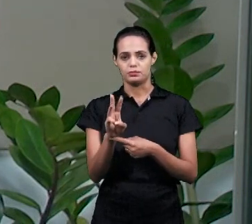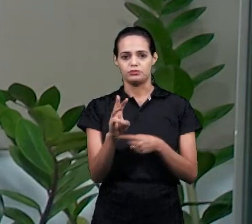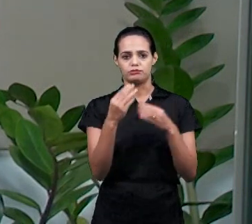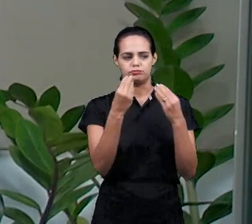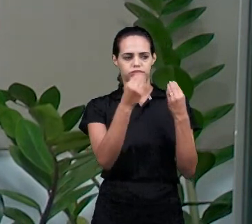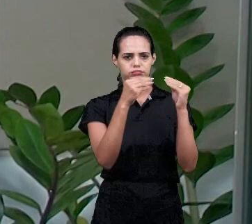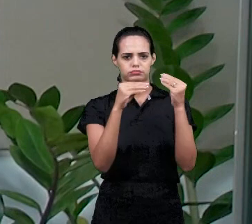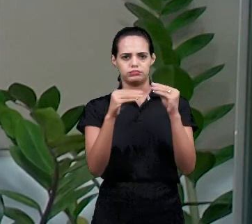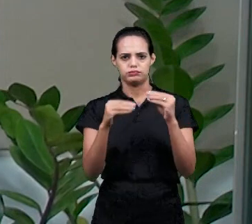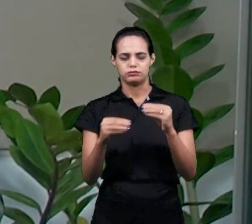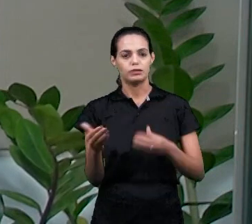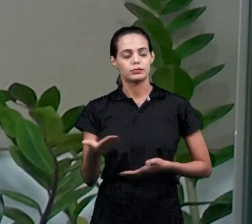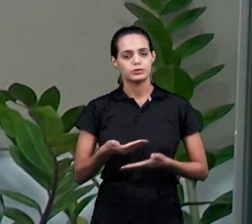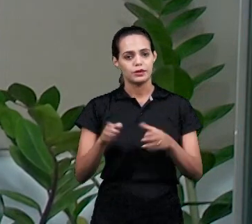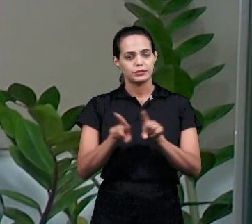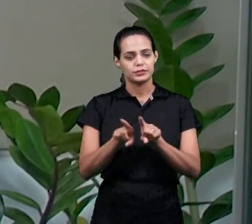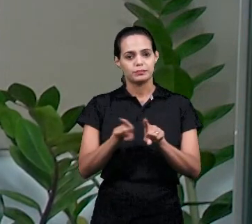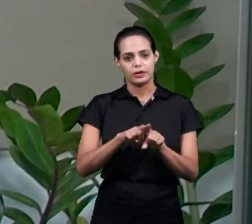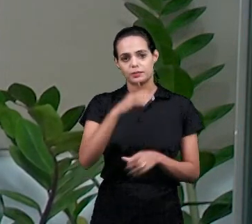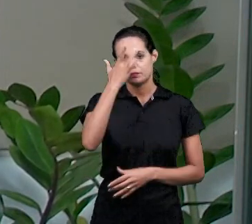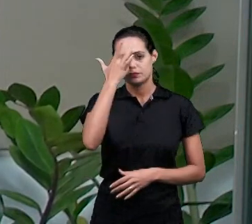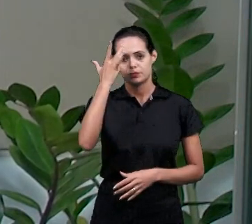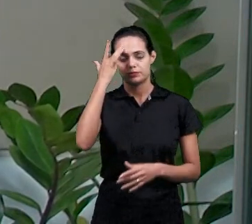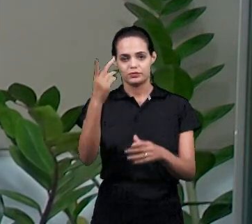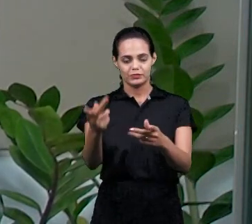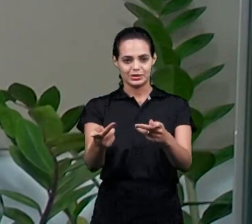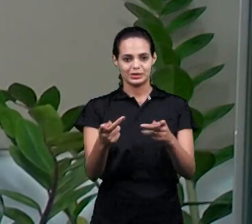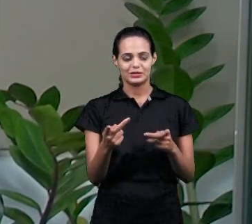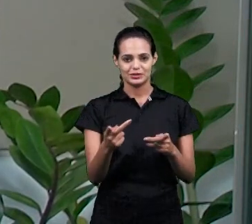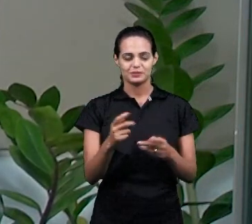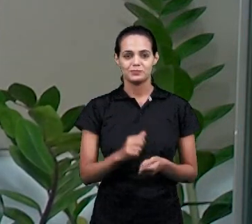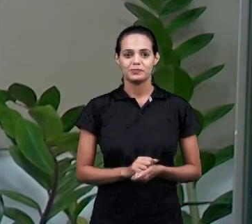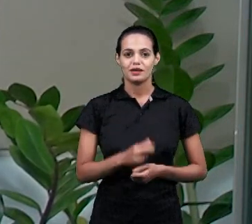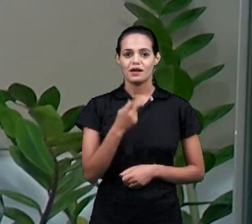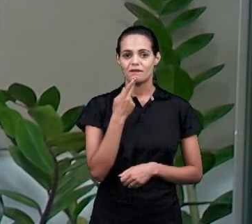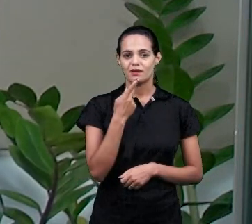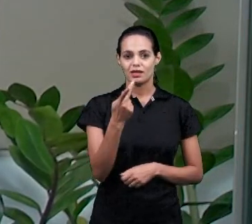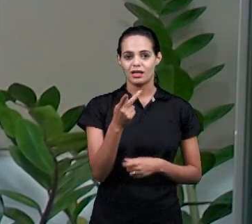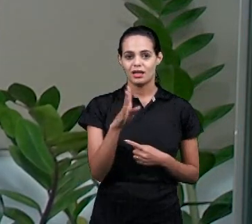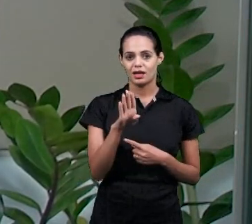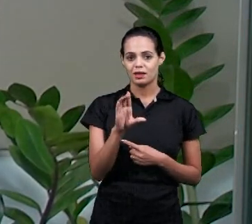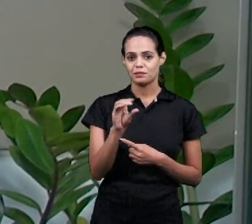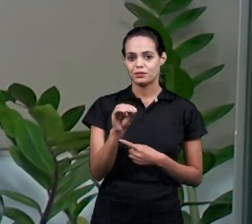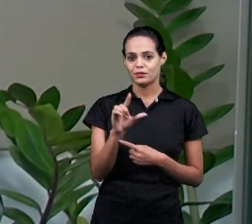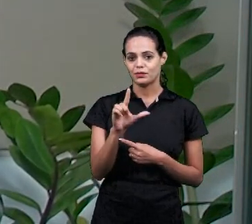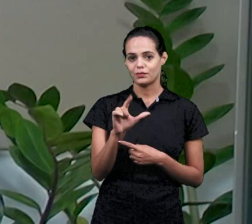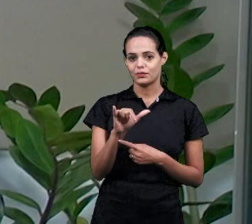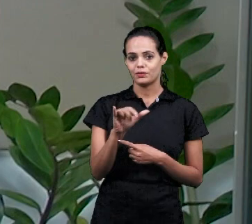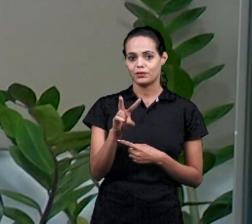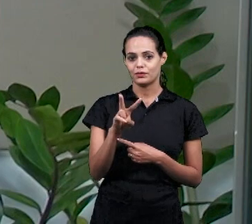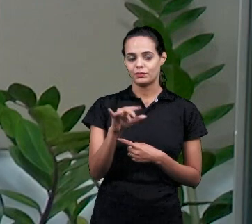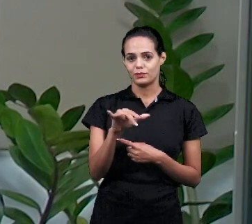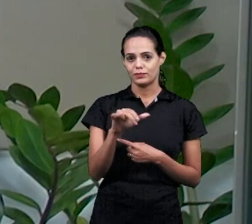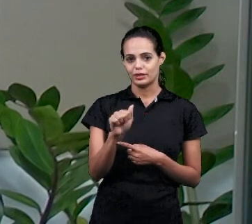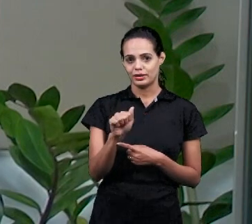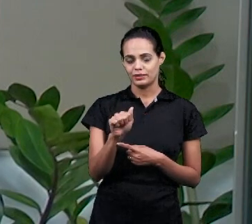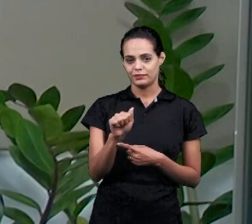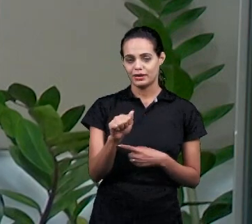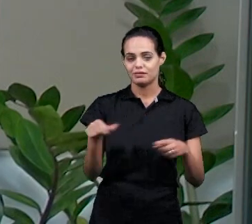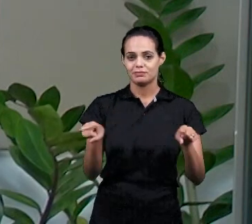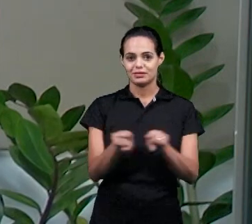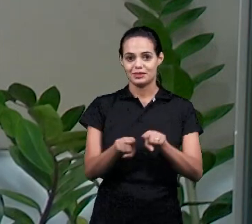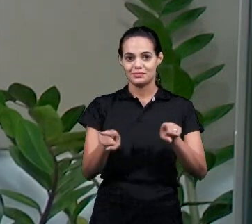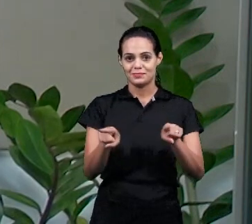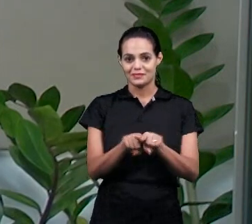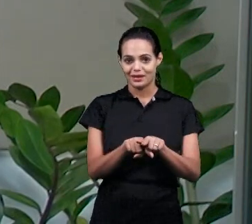aux visiteurs que nous avons, en disant que la Bolivie a dépassé le groupe d'Amérique du Nord. Et